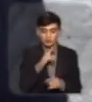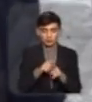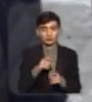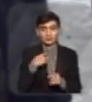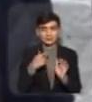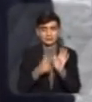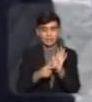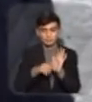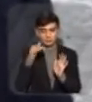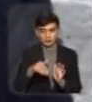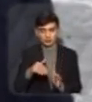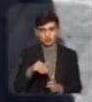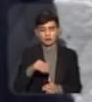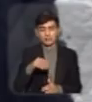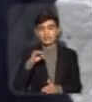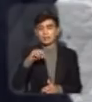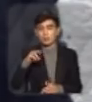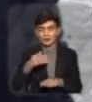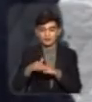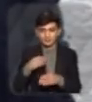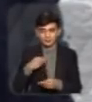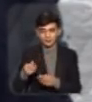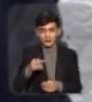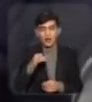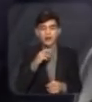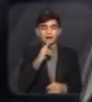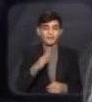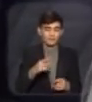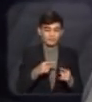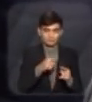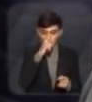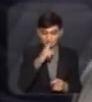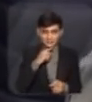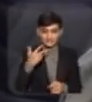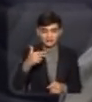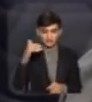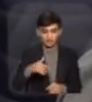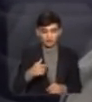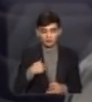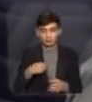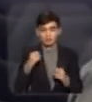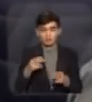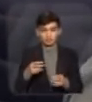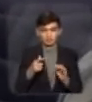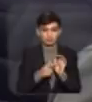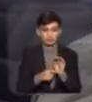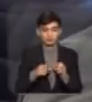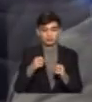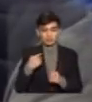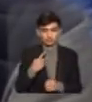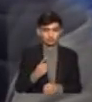мен ипотекаға төлеп отырмын да. А квартираға мен ай сайын 30 мың теңге төлеп отырмын. Біз уже бір жарым айдан уже күте алмаймыз уже.